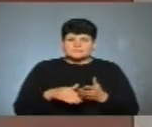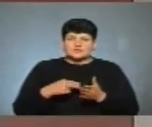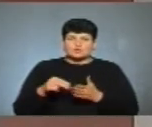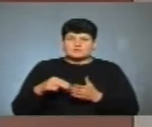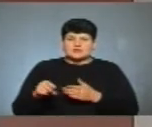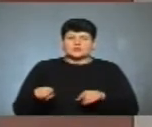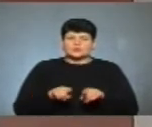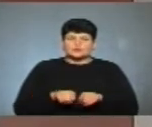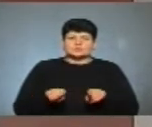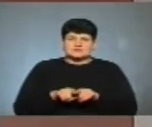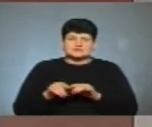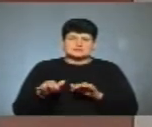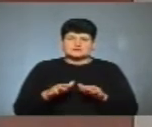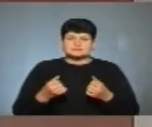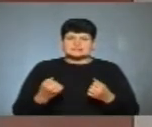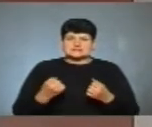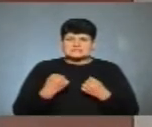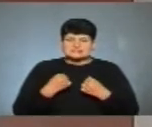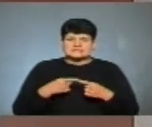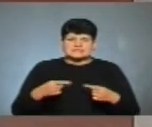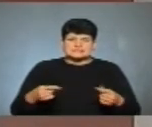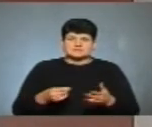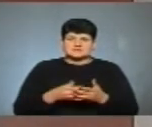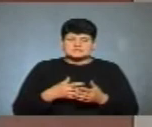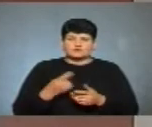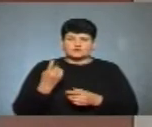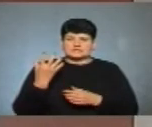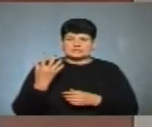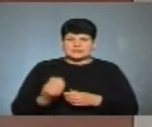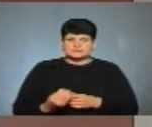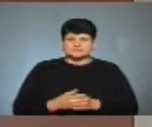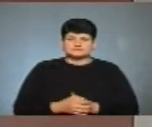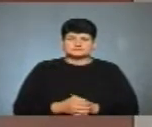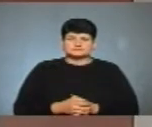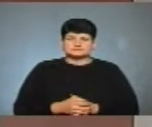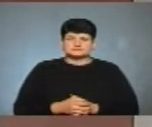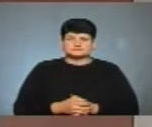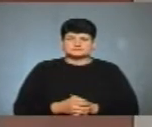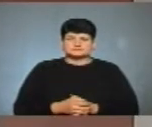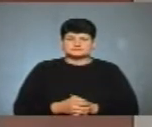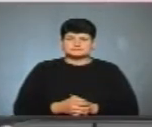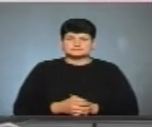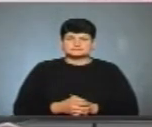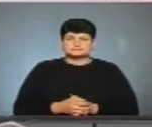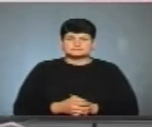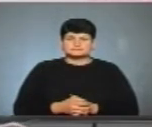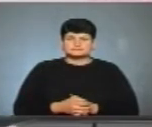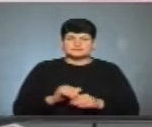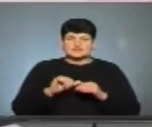купувала одні і ті ж засоби захисту за різними цінами в один день.